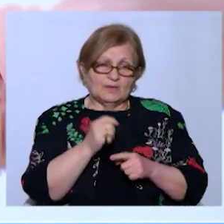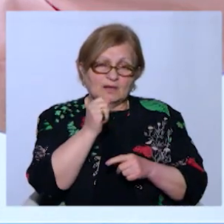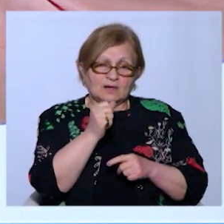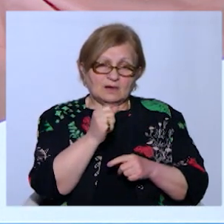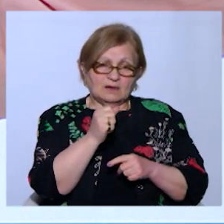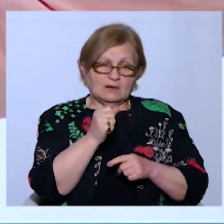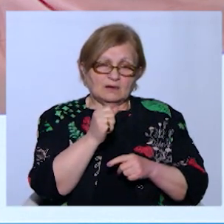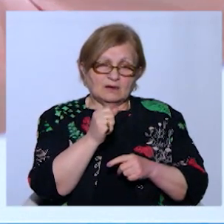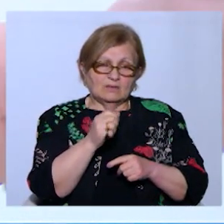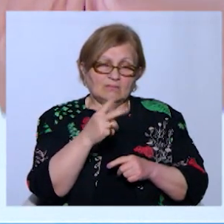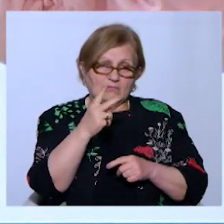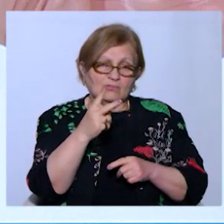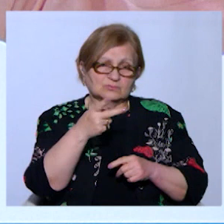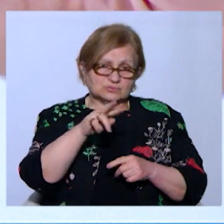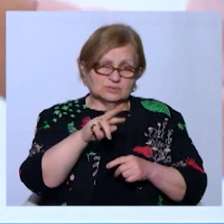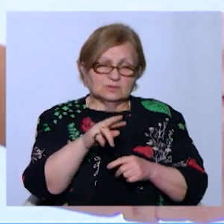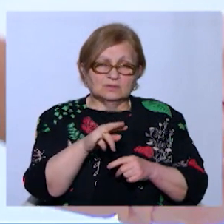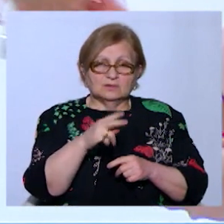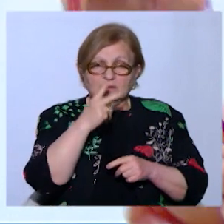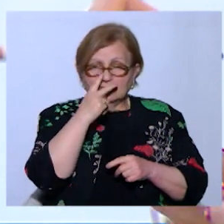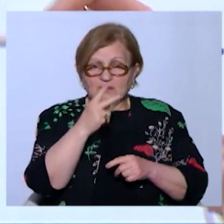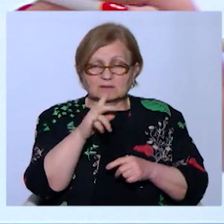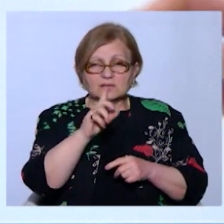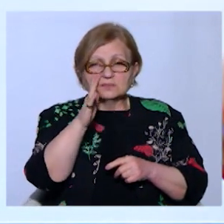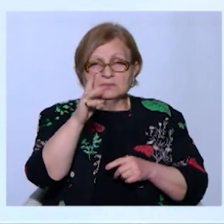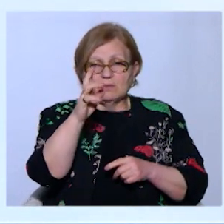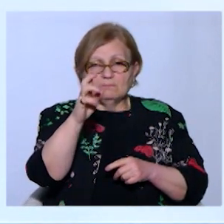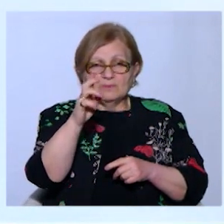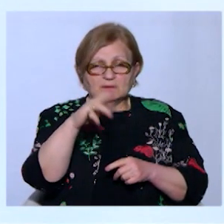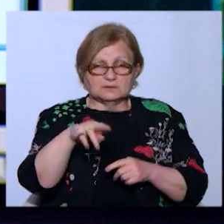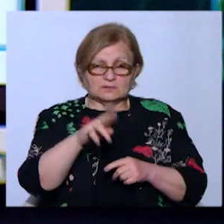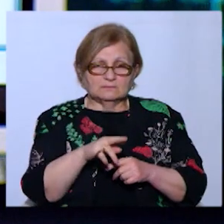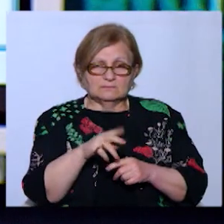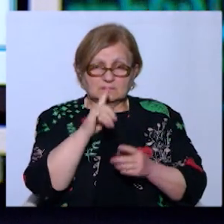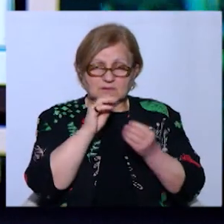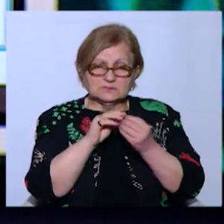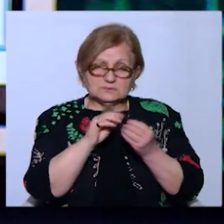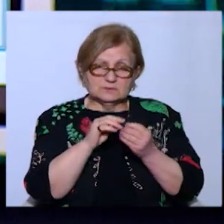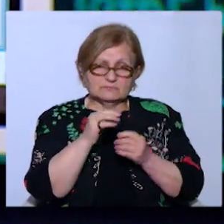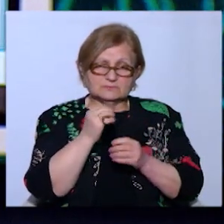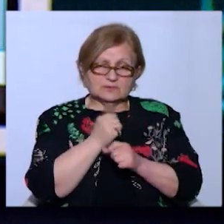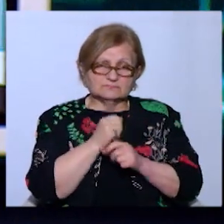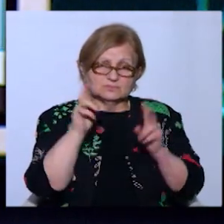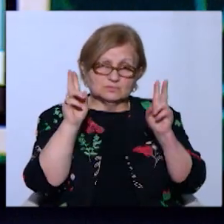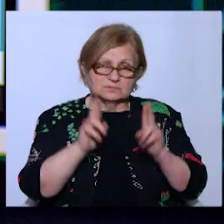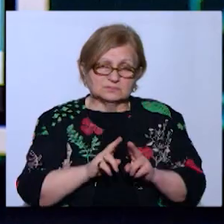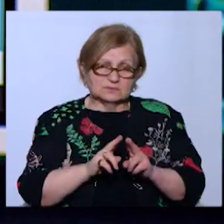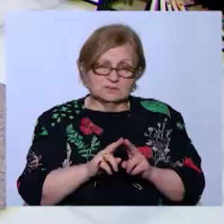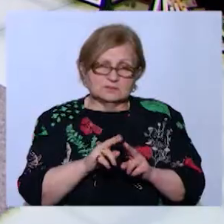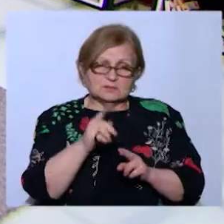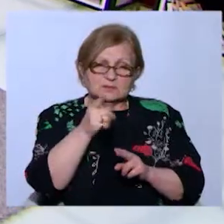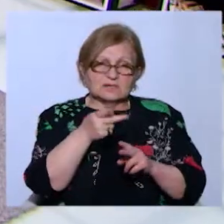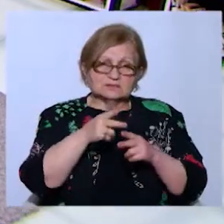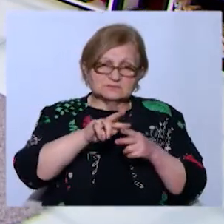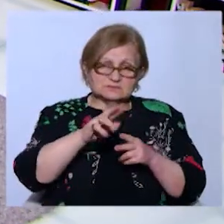A, AB არის ორჯერა. მოდით ვიპოვოთ BD რა იქნება. ისევ დავწეროთ პითაგორას თეორემის თანახმად, კათეტების